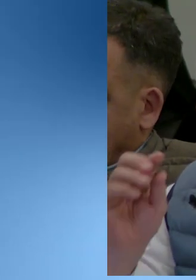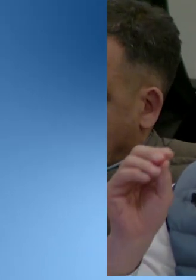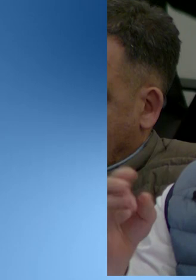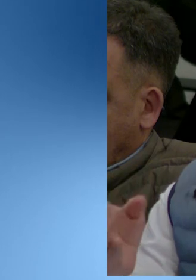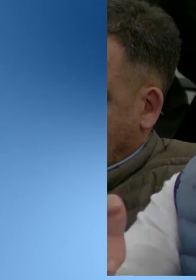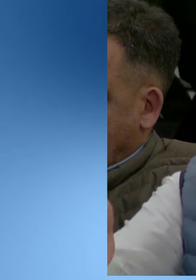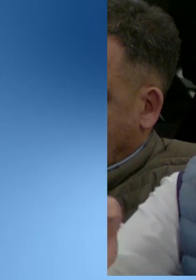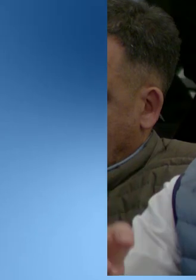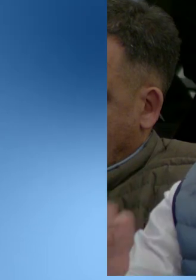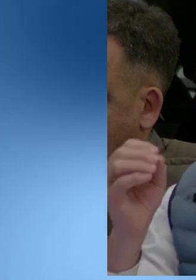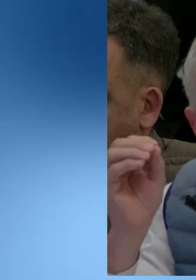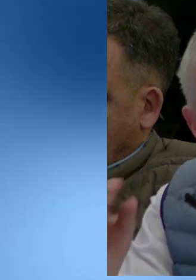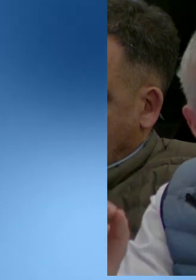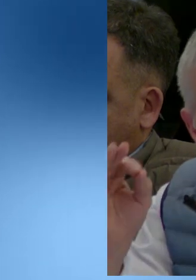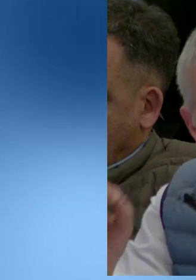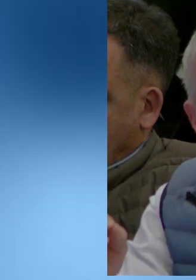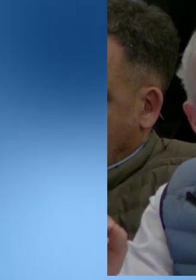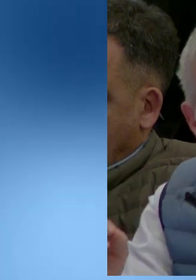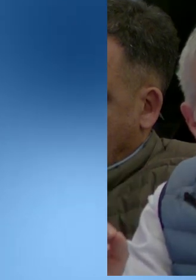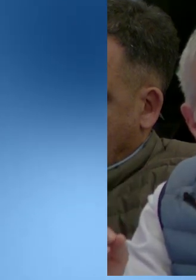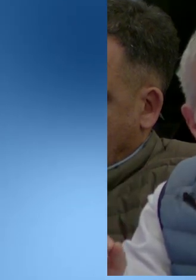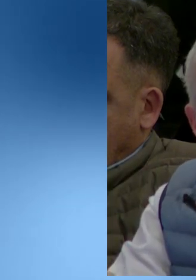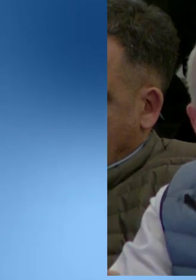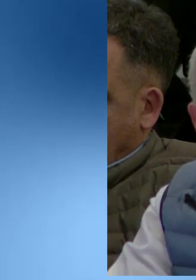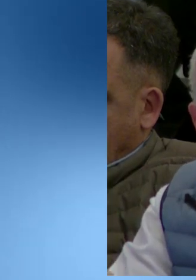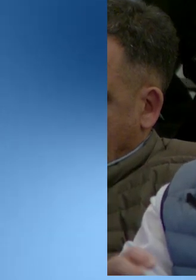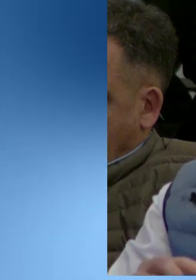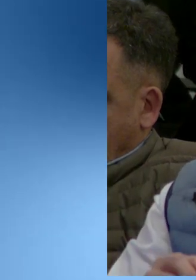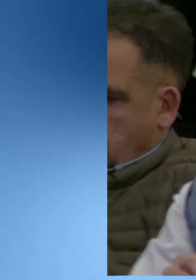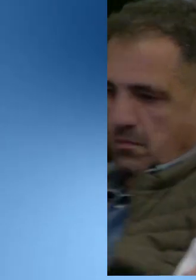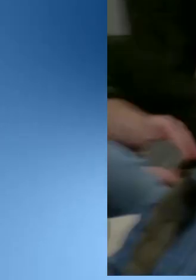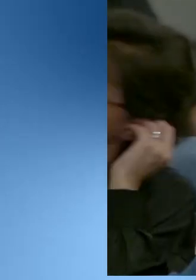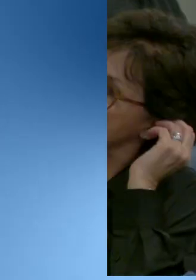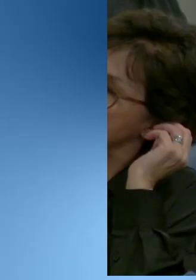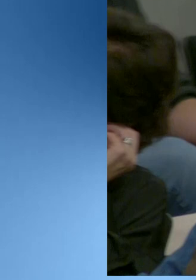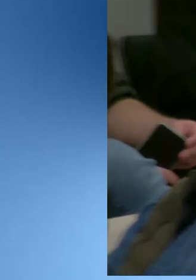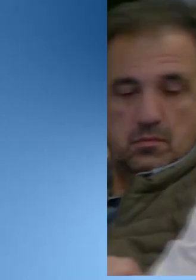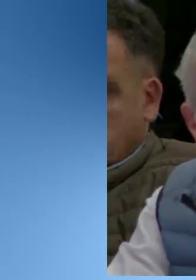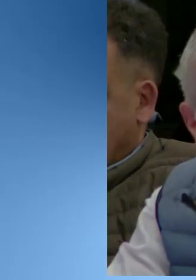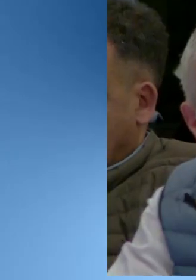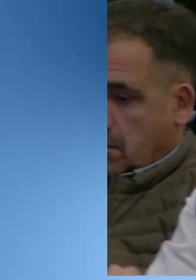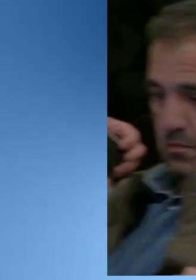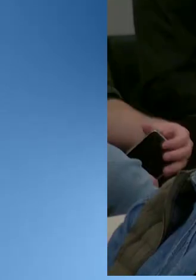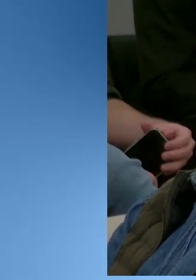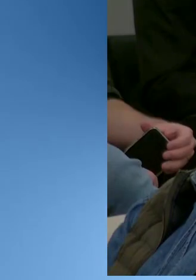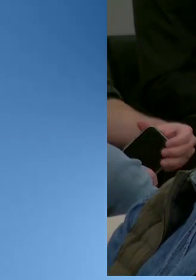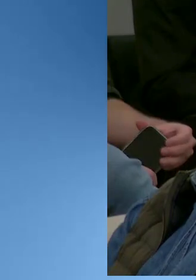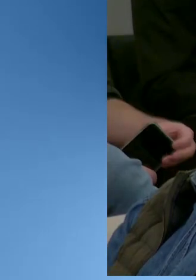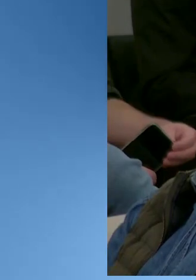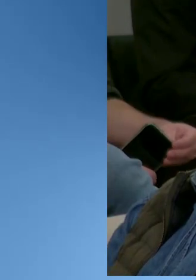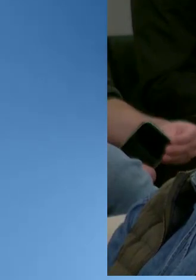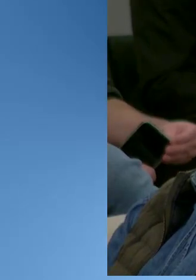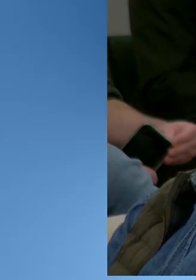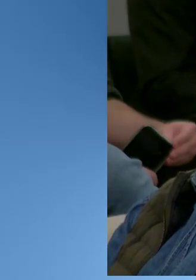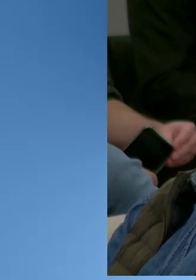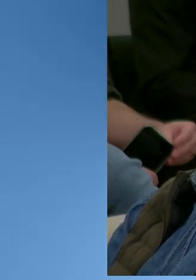rappelle que enfin et là en l'occurrence nous finançons nous payons donc à un moment donné vous pouvez faire un chèque en blanc à la SDH si vous voulez